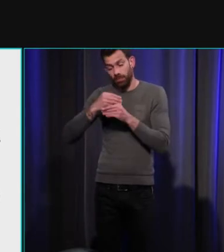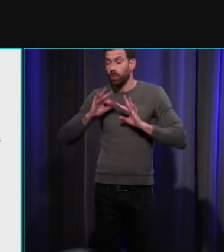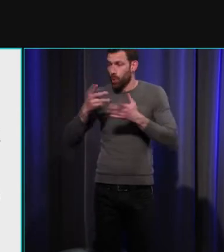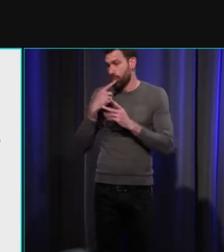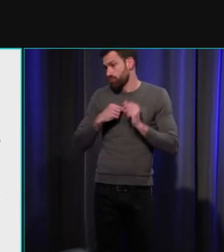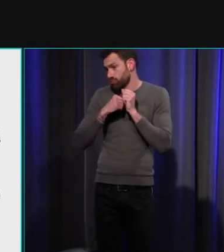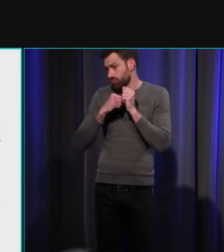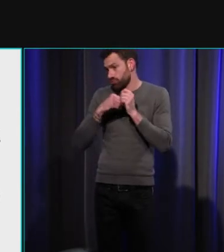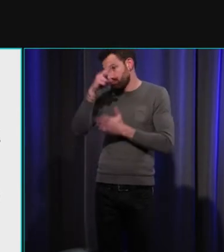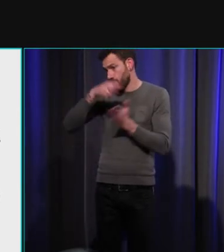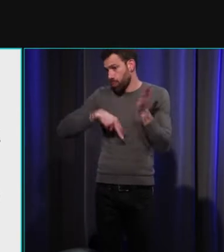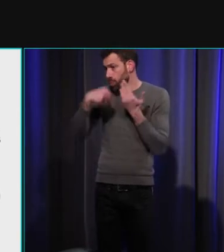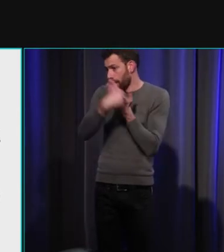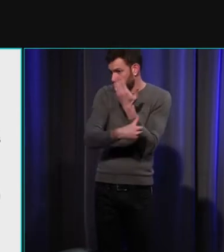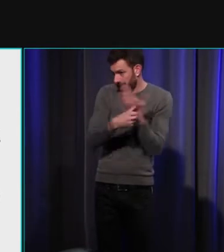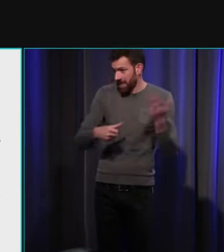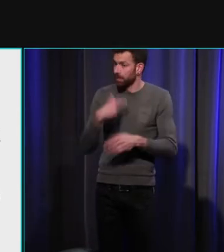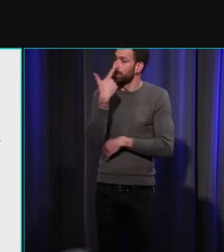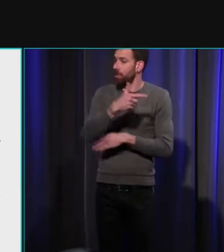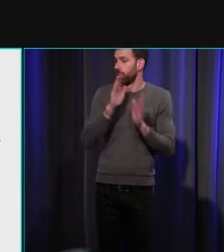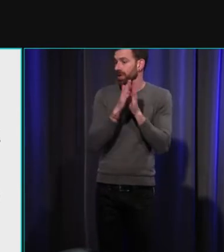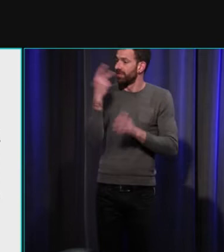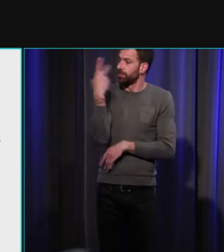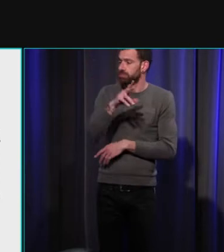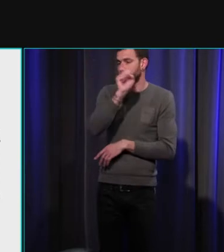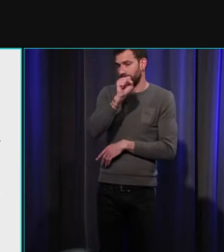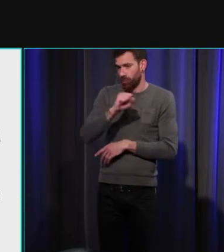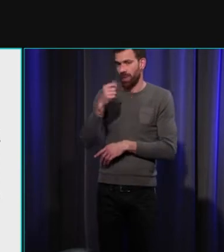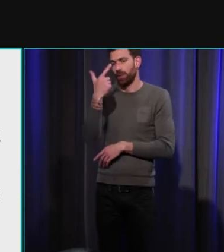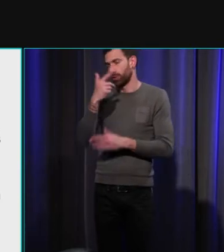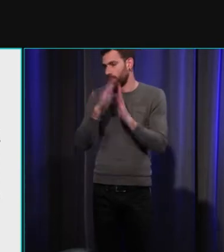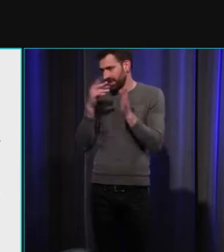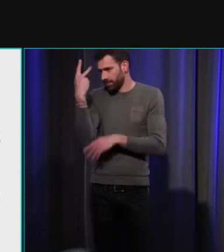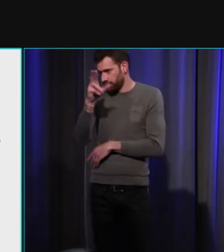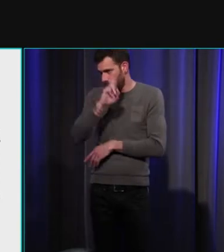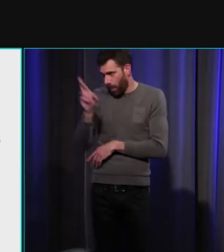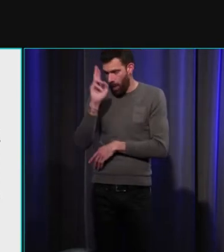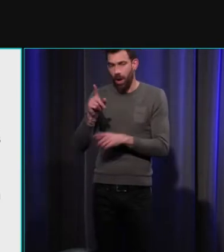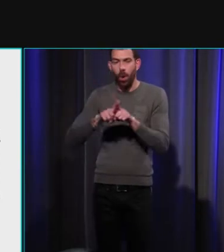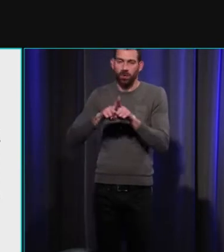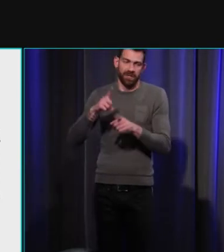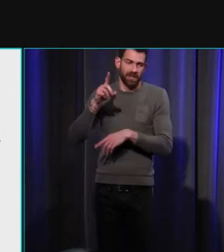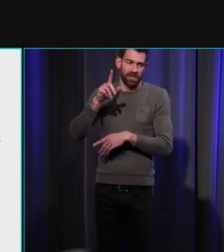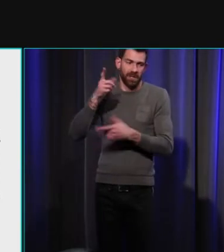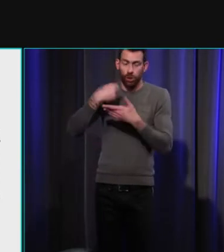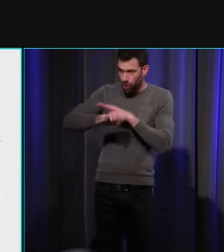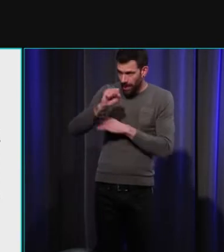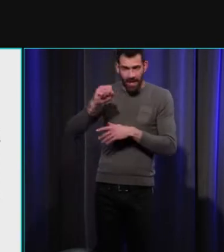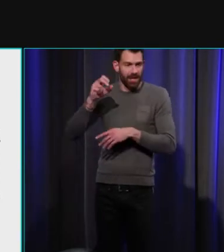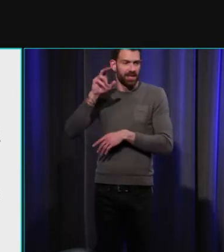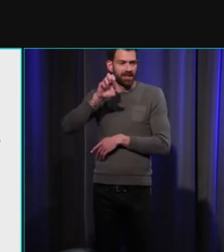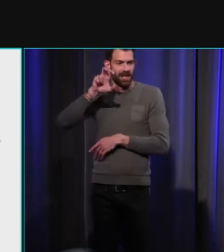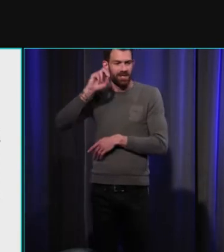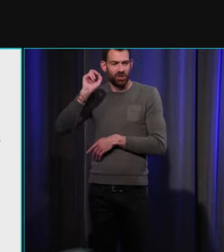historiques de l'ancien testament les deux livres de samuel le délivre de roi la genèse aussi l'exode l'histoire du peuple élu